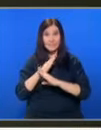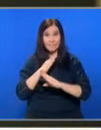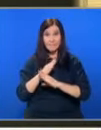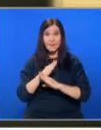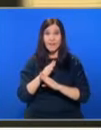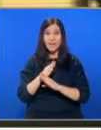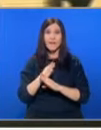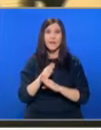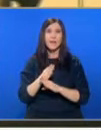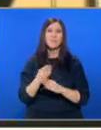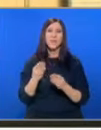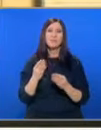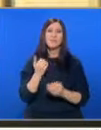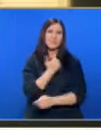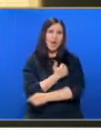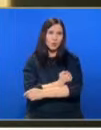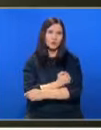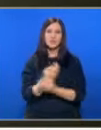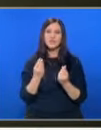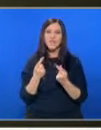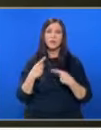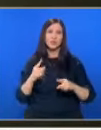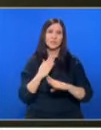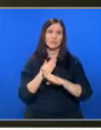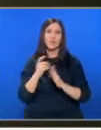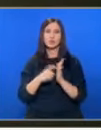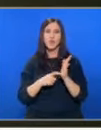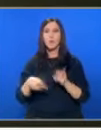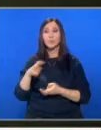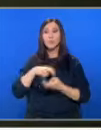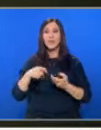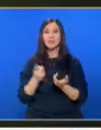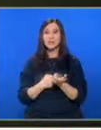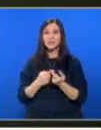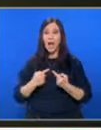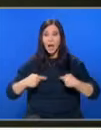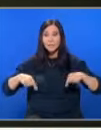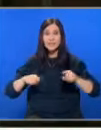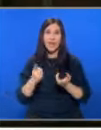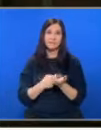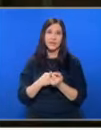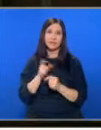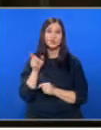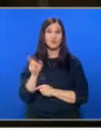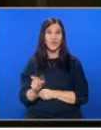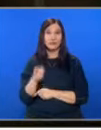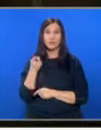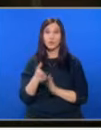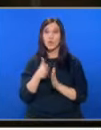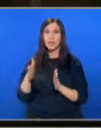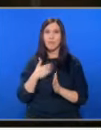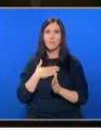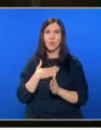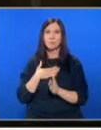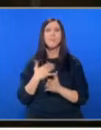вещи, наркотични вещества и други забранени от закона. Проверява се стая по стая и човек по човек. На този етап има